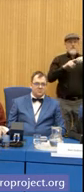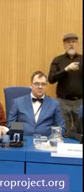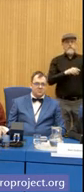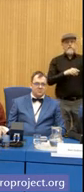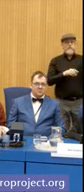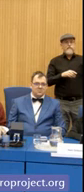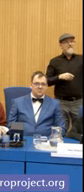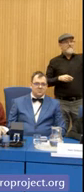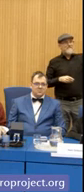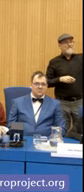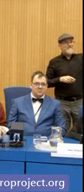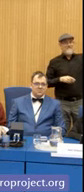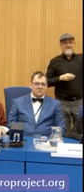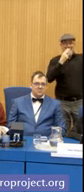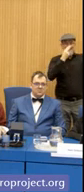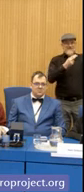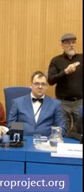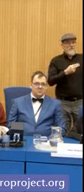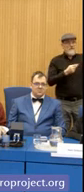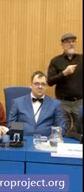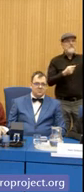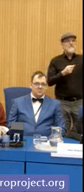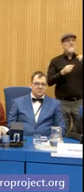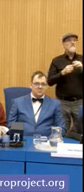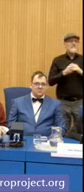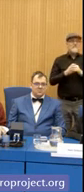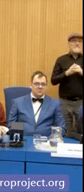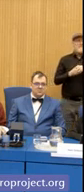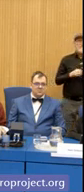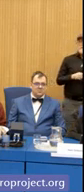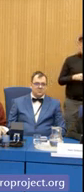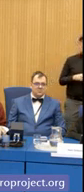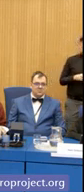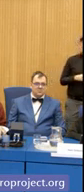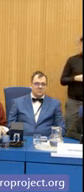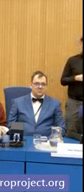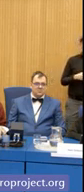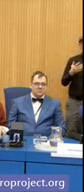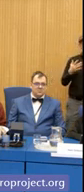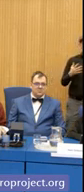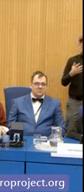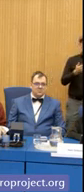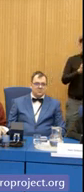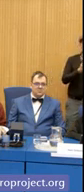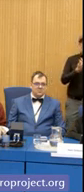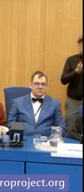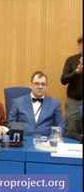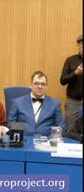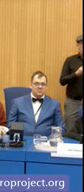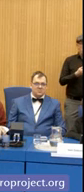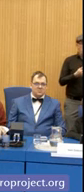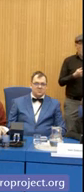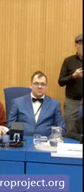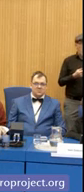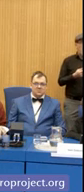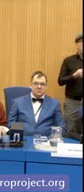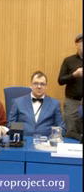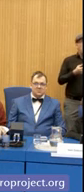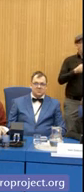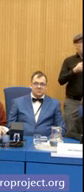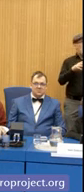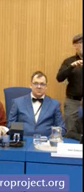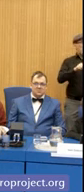Dann haben wir Bildungsfachkräfte Rückmeldungen gegeben und sie hat diese umgesetzt. Dann hat sie erzählt, warum